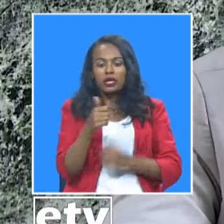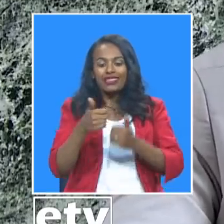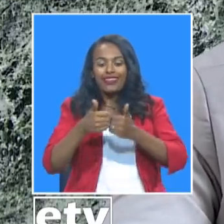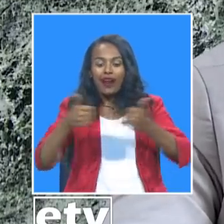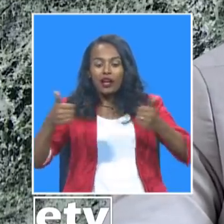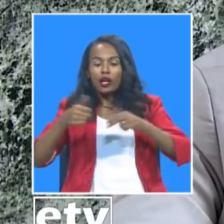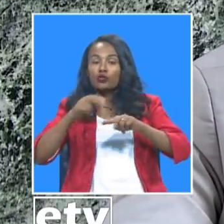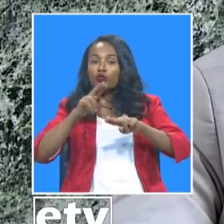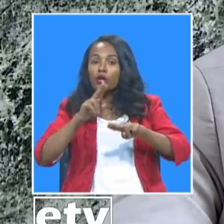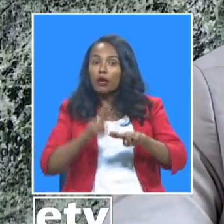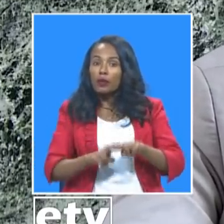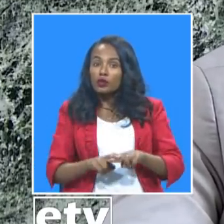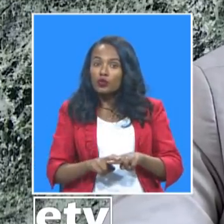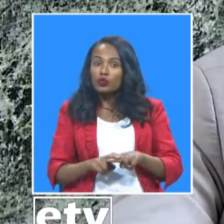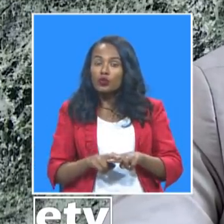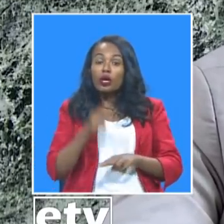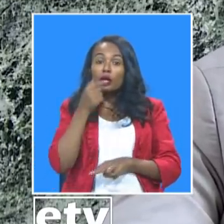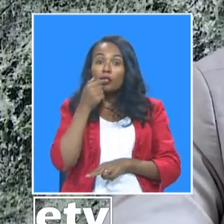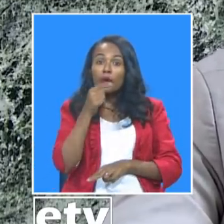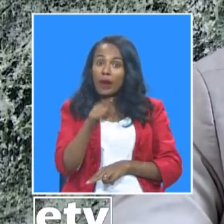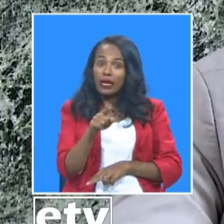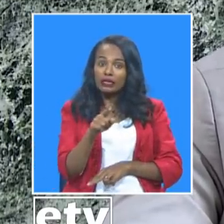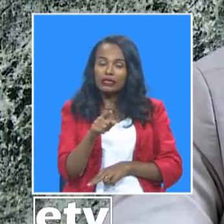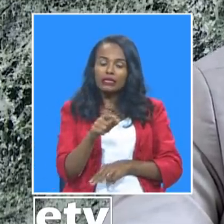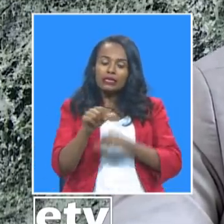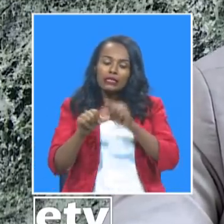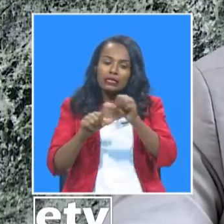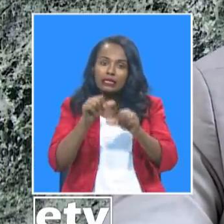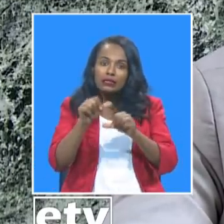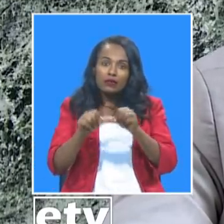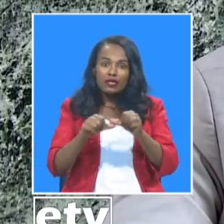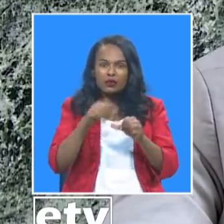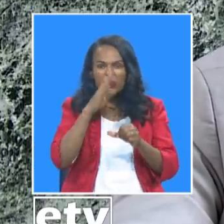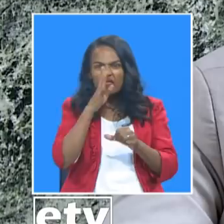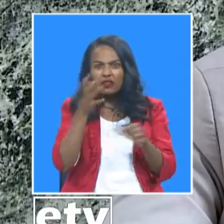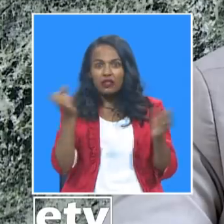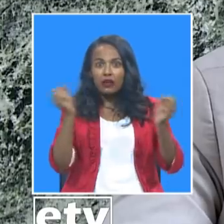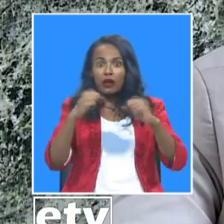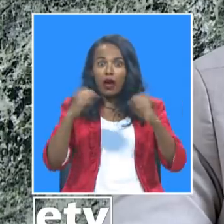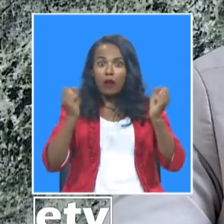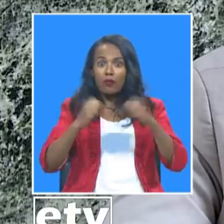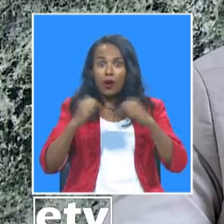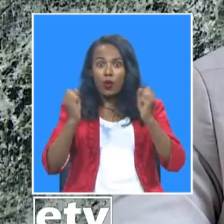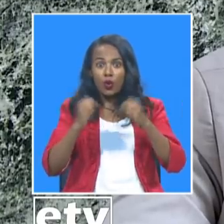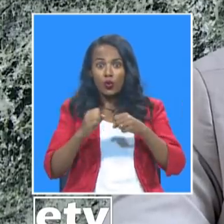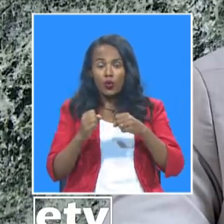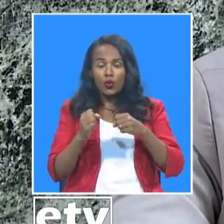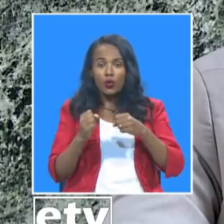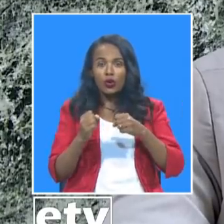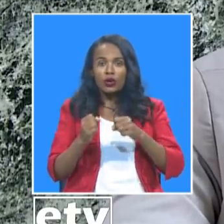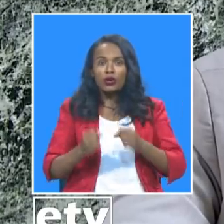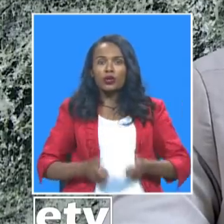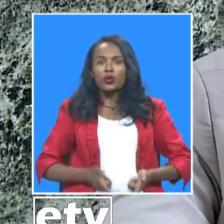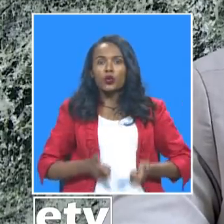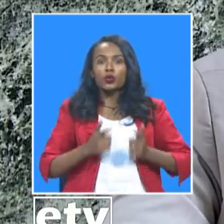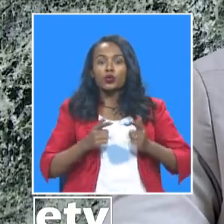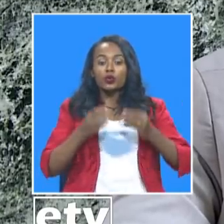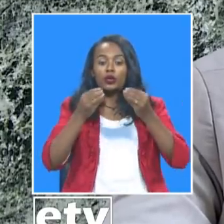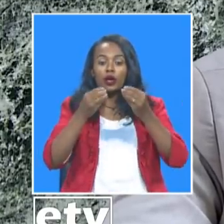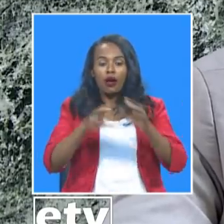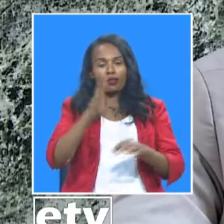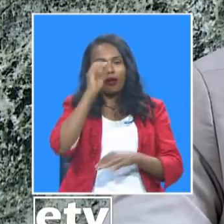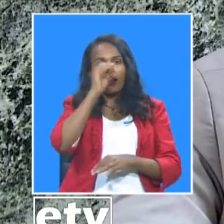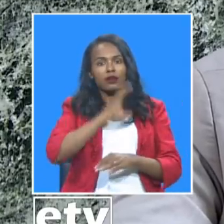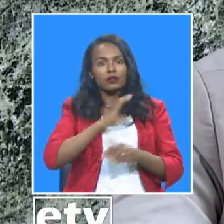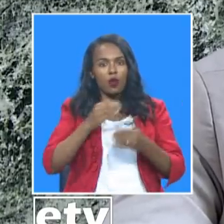ተራርቃቹ ተቀመጡ በማለት እርስ በርስ በተፈጠረ አምባጓሮም ህይወቱን ያጣ ሰው